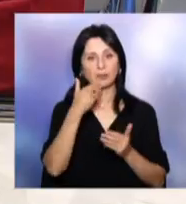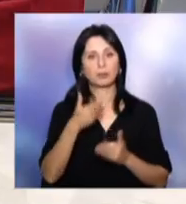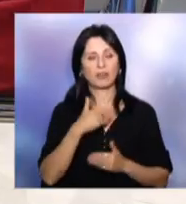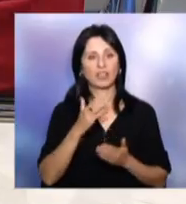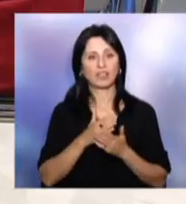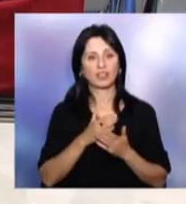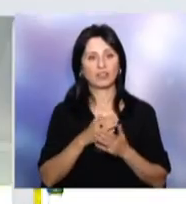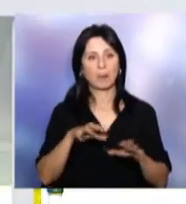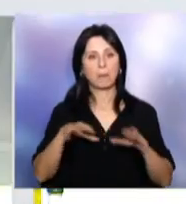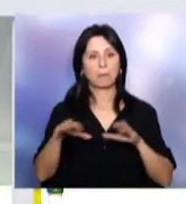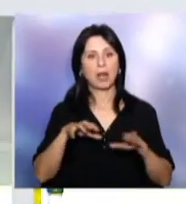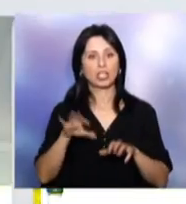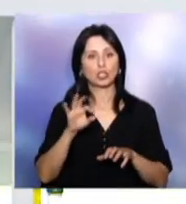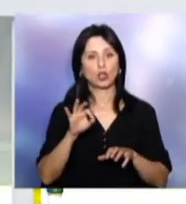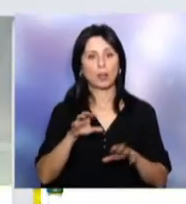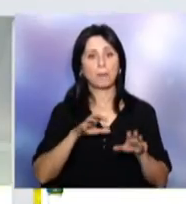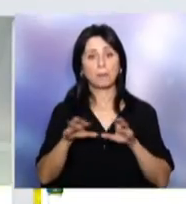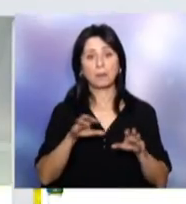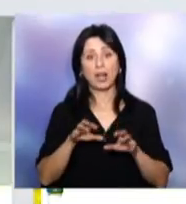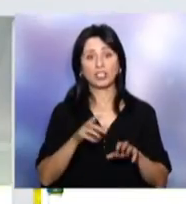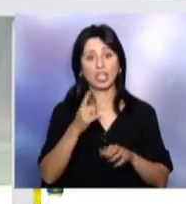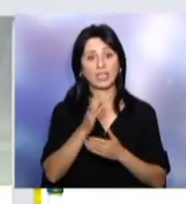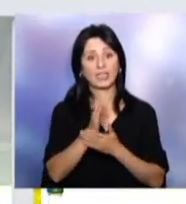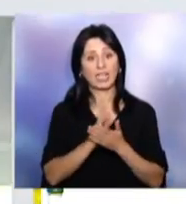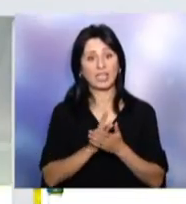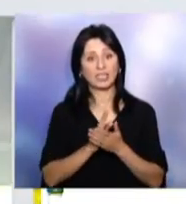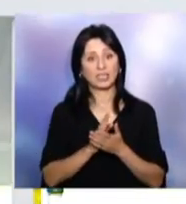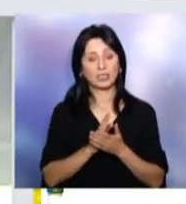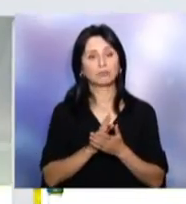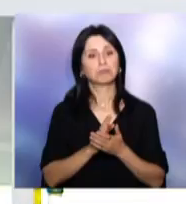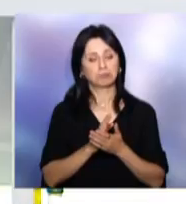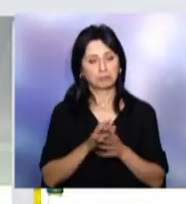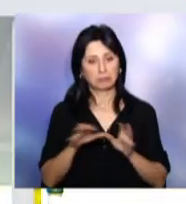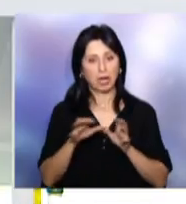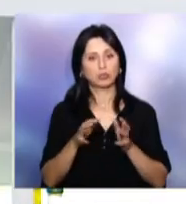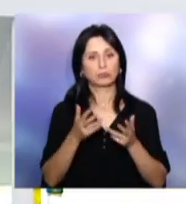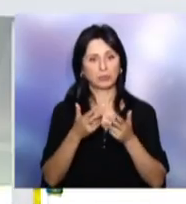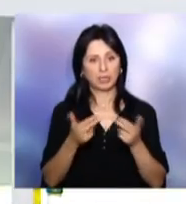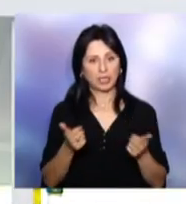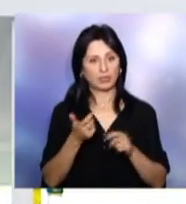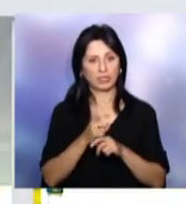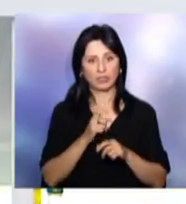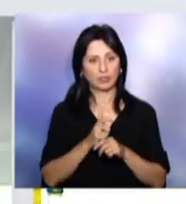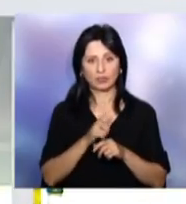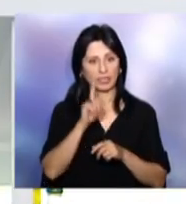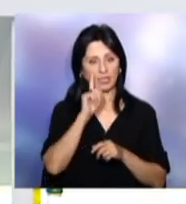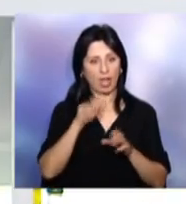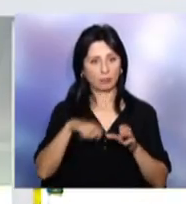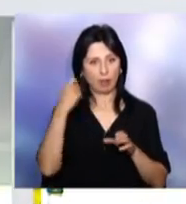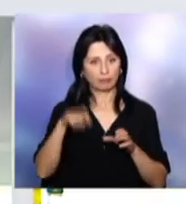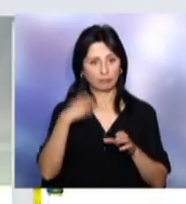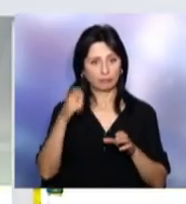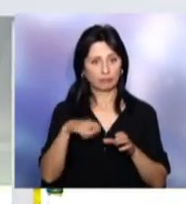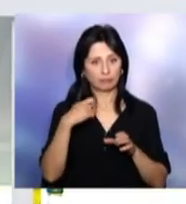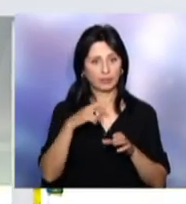მეკითხება მაწონთან დაკავშირებით, იმიტომ რომ ერთი ნაწილი იზიარებს ჩვენს რეკომენდაციებს და ძალიან სიამოვნებით